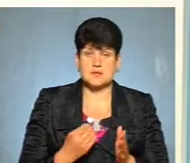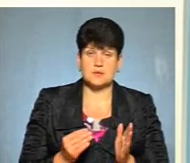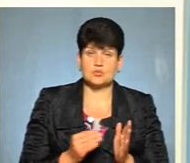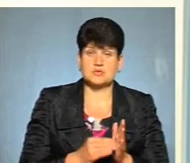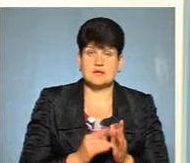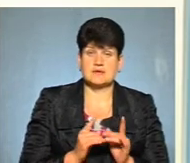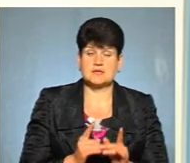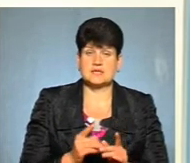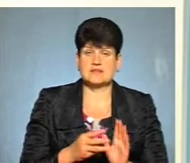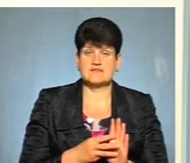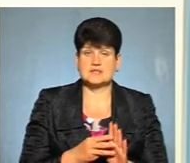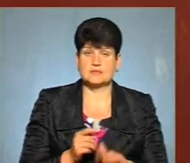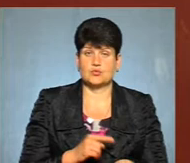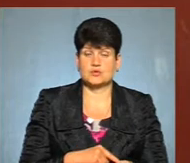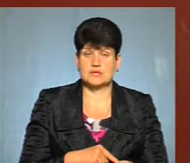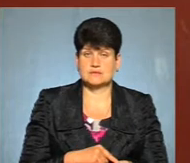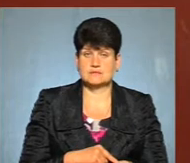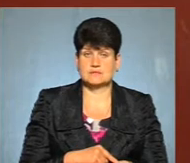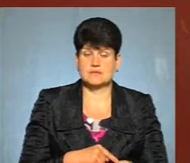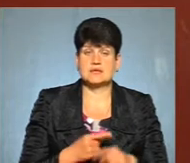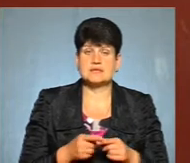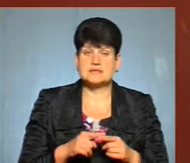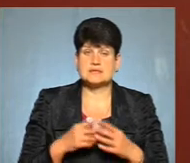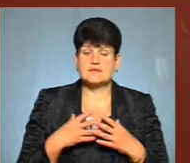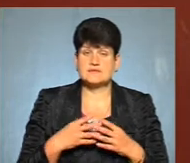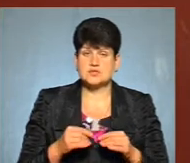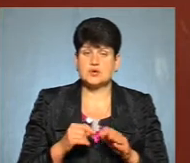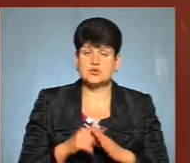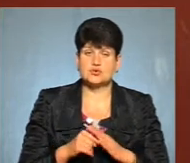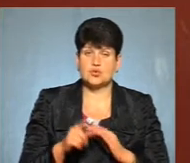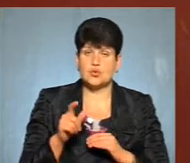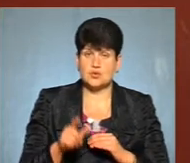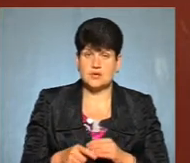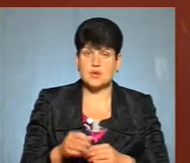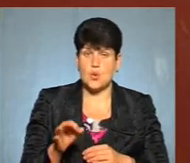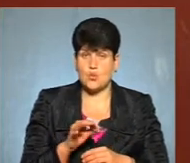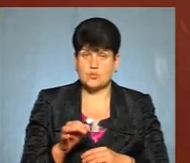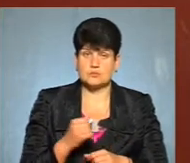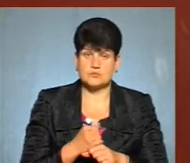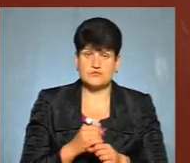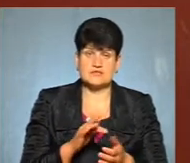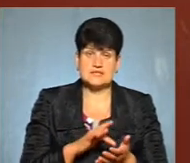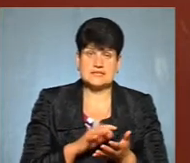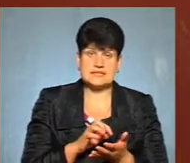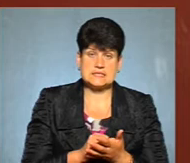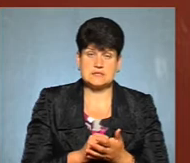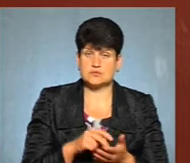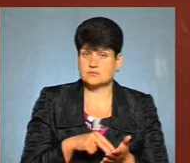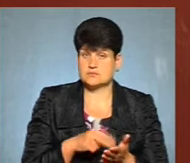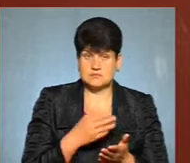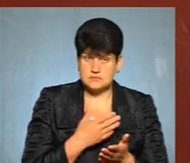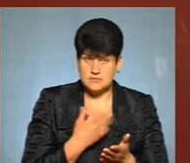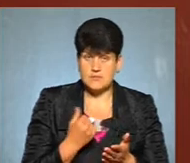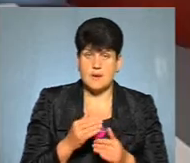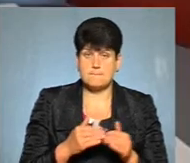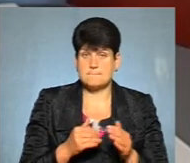тільки 8 годин. І таким чином вже означає, людина офіційно працевлаштована, в центрі зайнятості вона не знаходиться, але вона